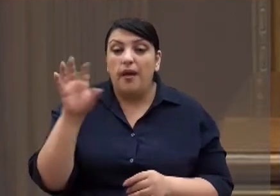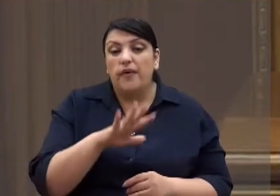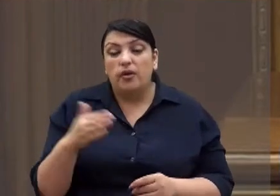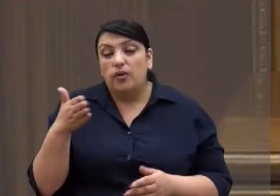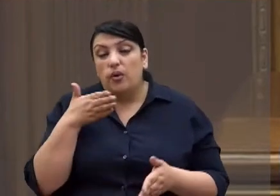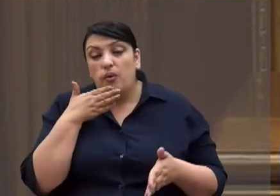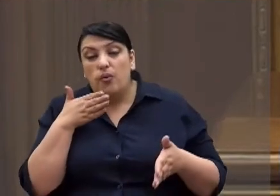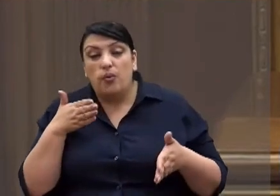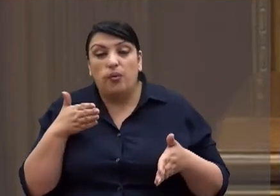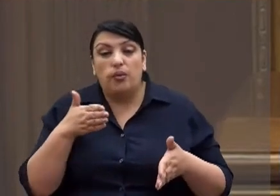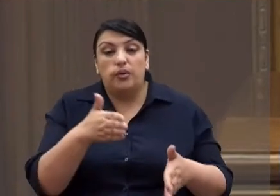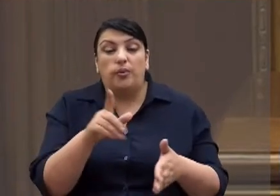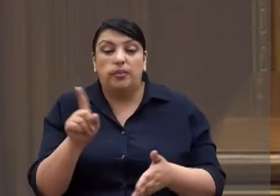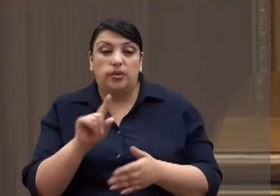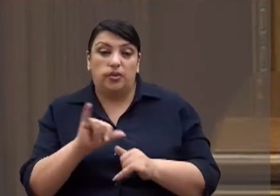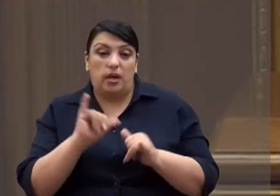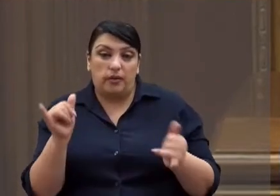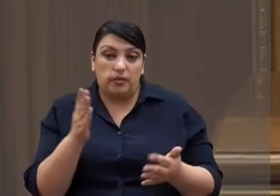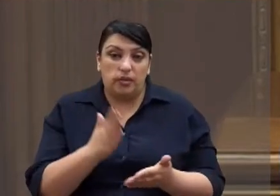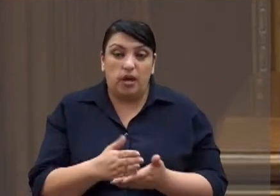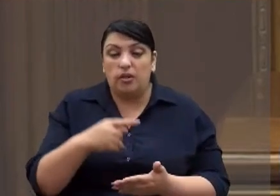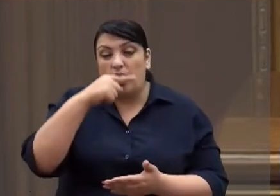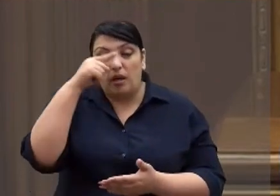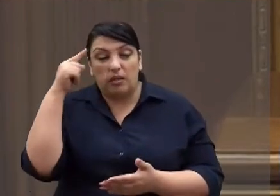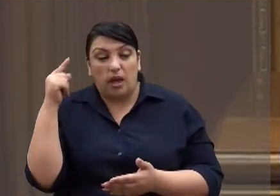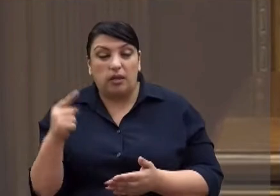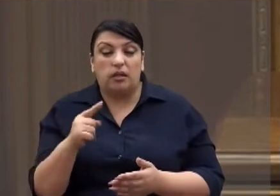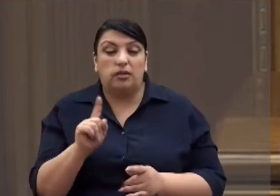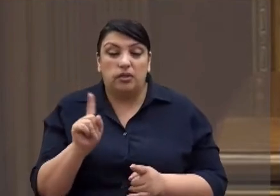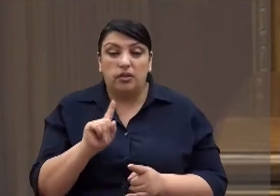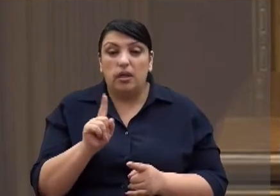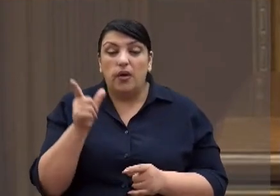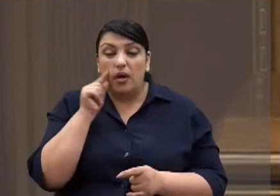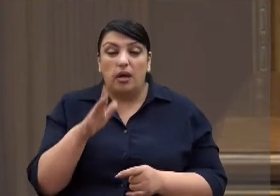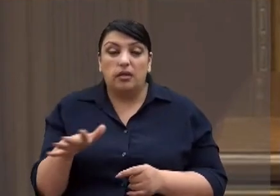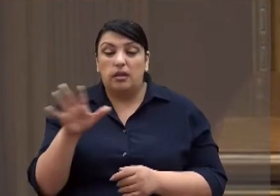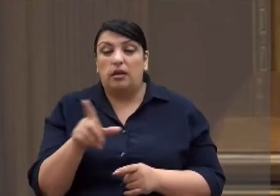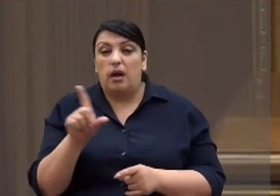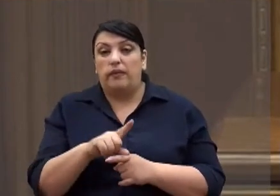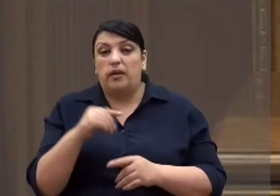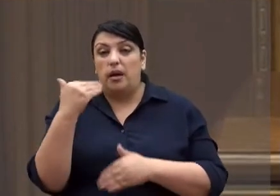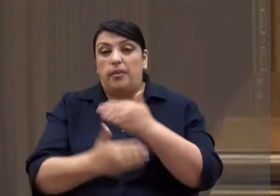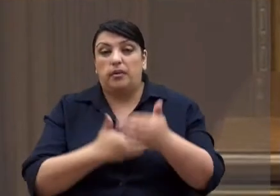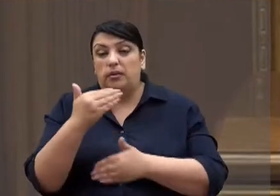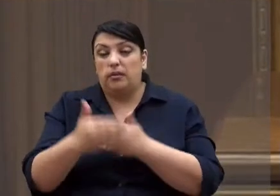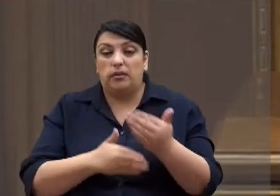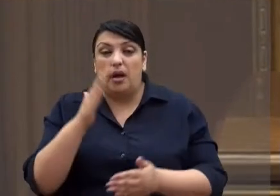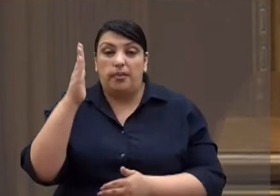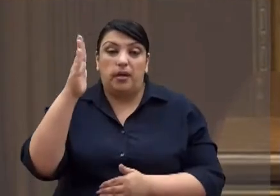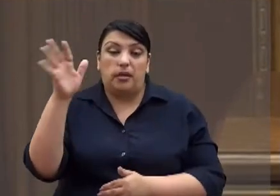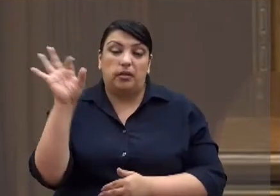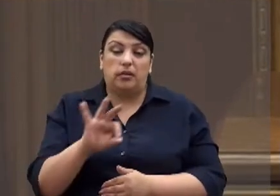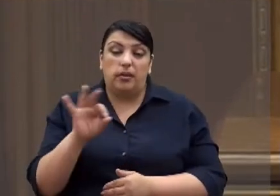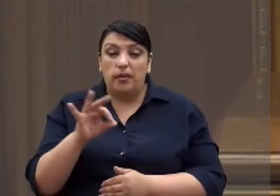այսպես առավելությունը, ճակատագրական նշանակությունը Հայաստանի ավելի լավ բարգավաճ ապագայի համար, և մենք